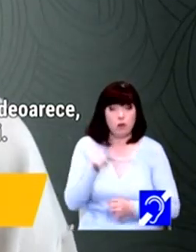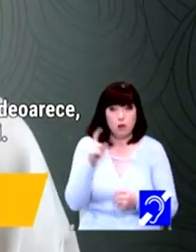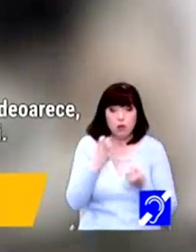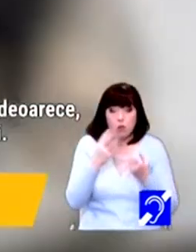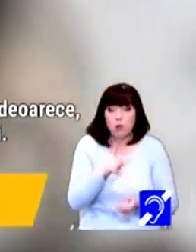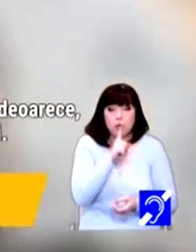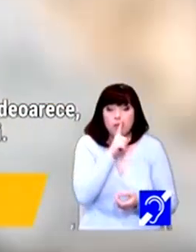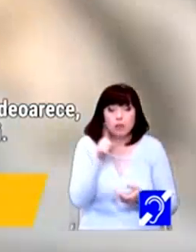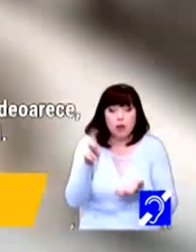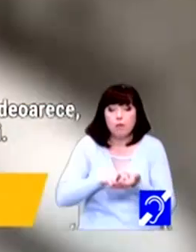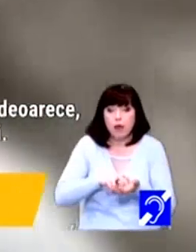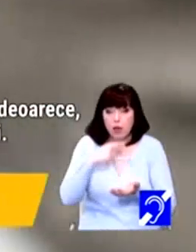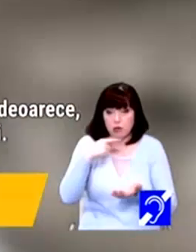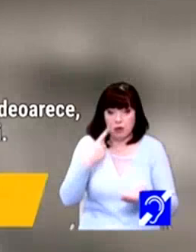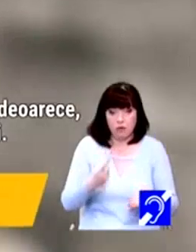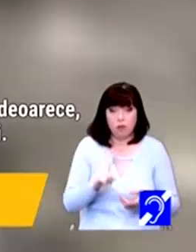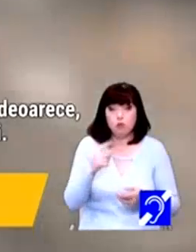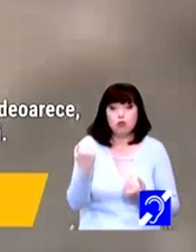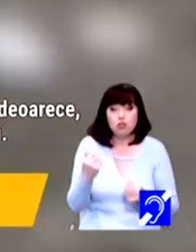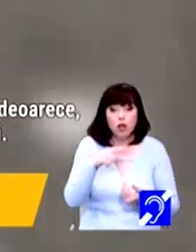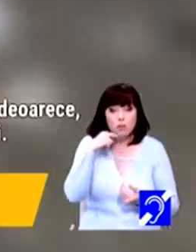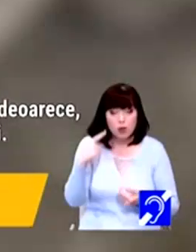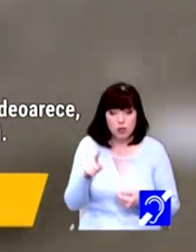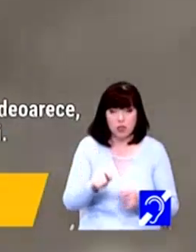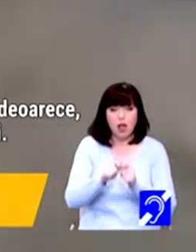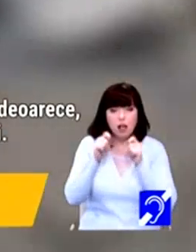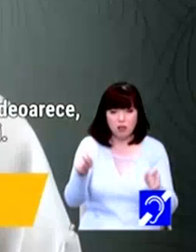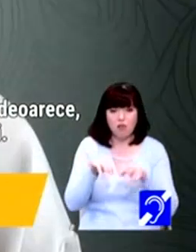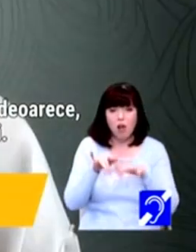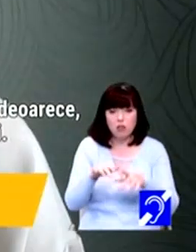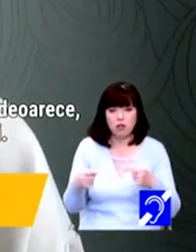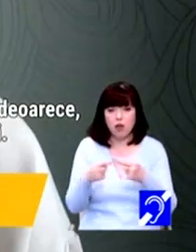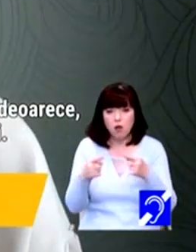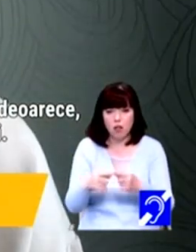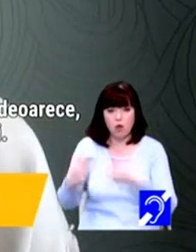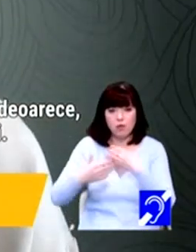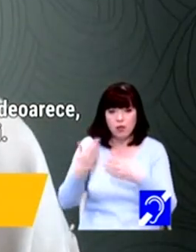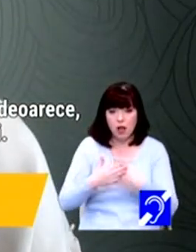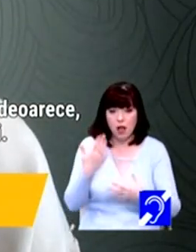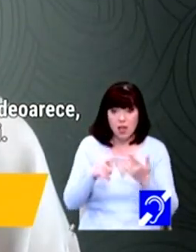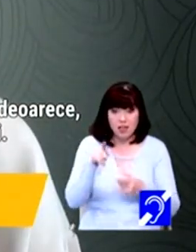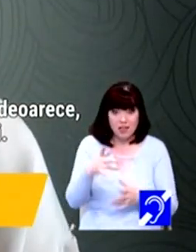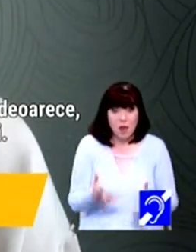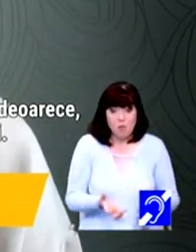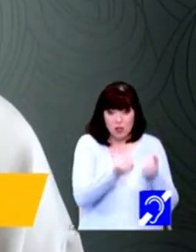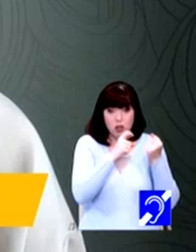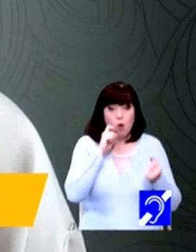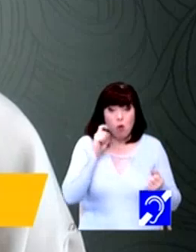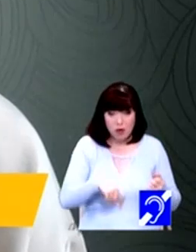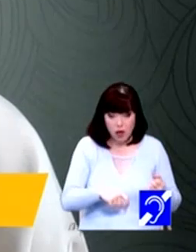просто молчат, они боятся, потому что в России сейчас открывают криминальные дела. Если ты поддерживаешь